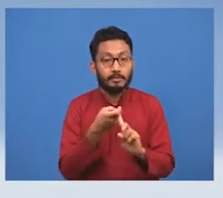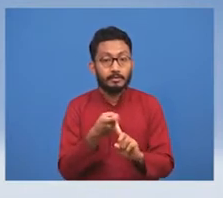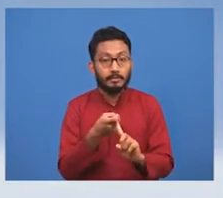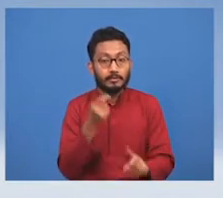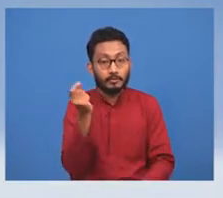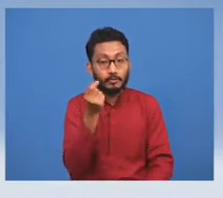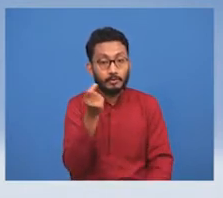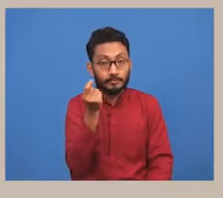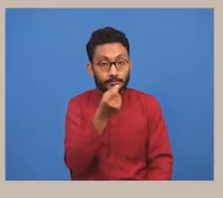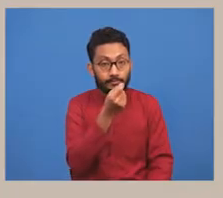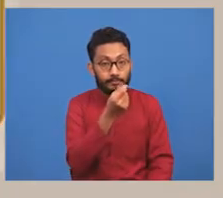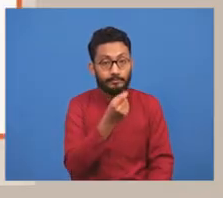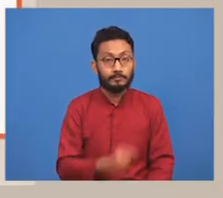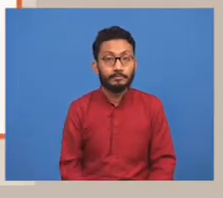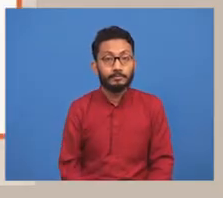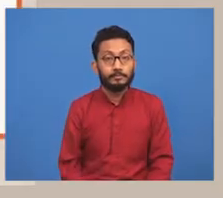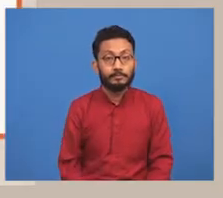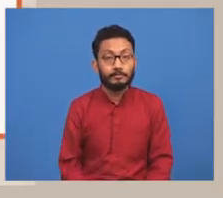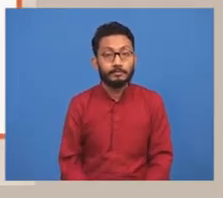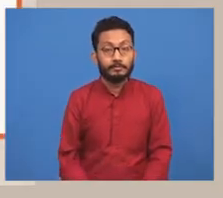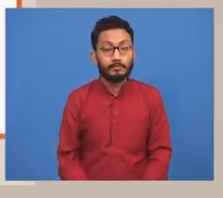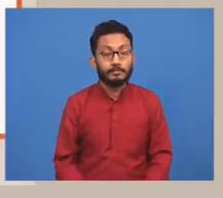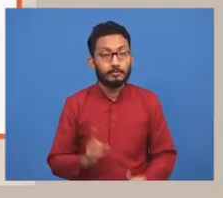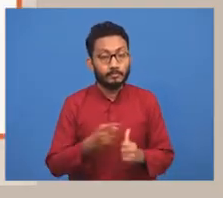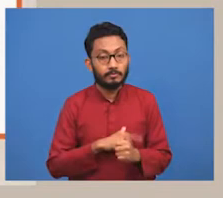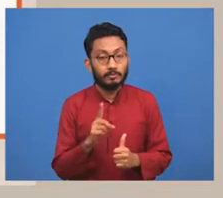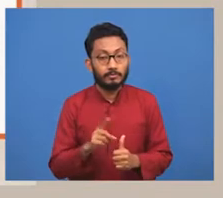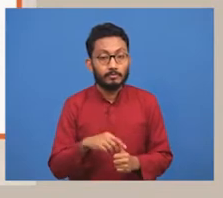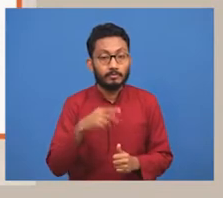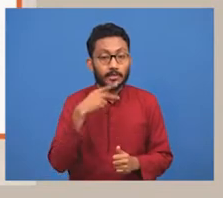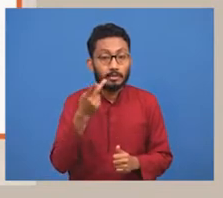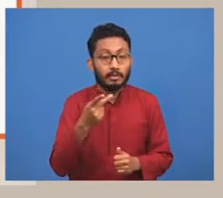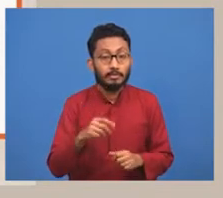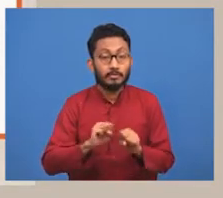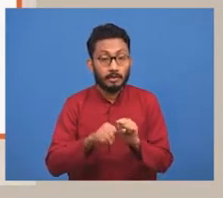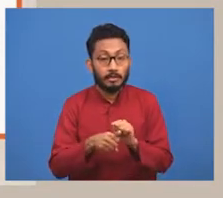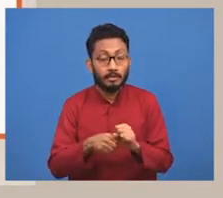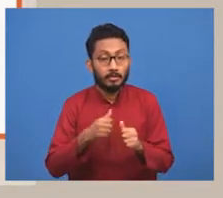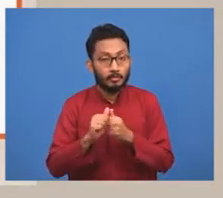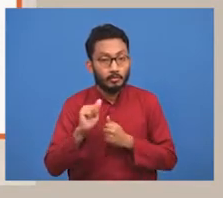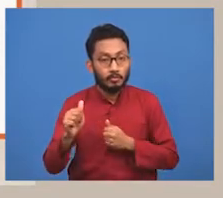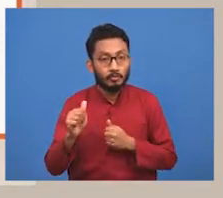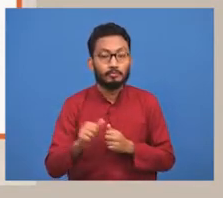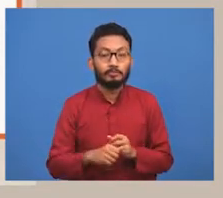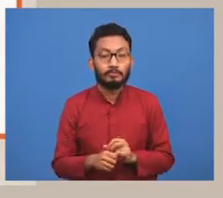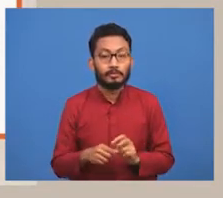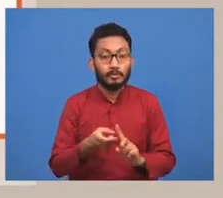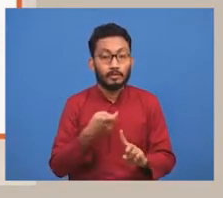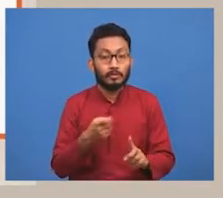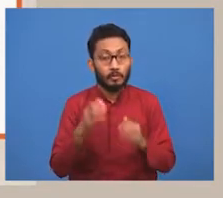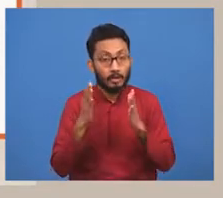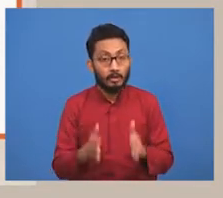Yang pertama, Allah memerintahkan supaya menjauhkan diri daripada